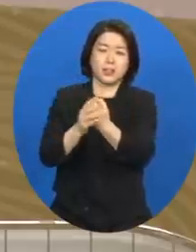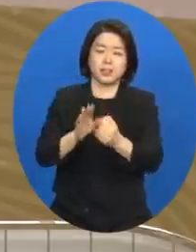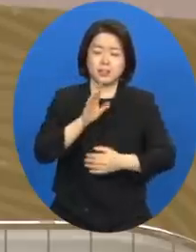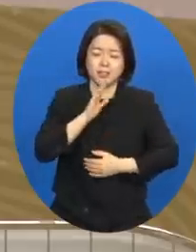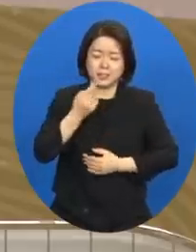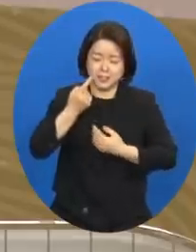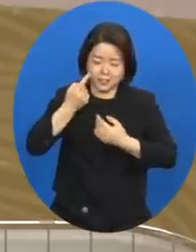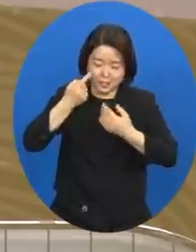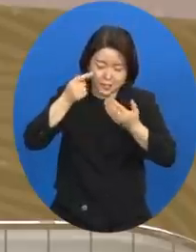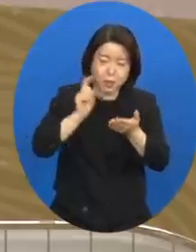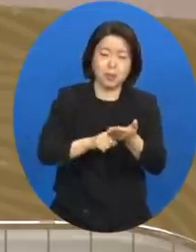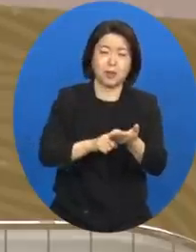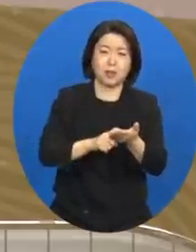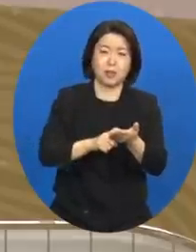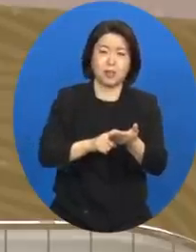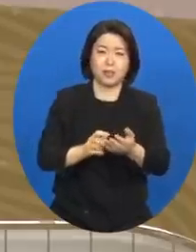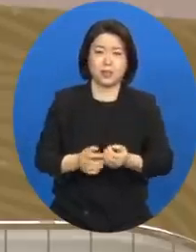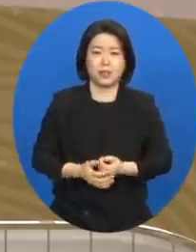거예요.